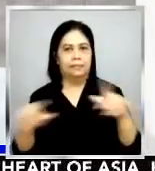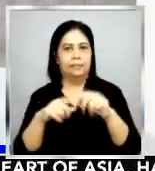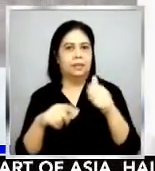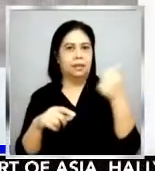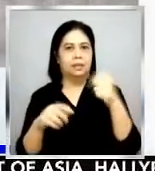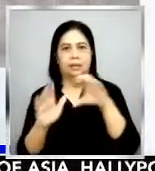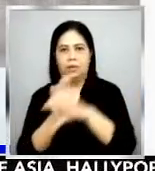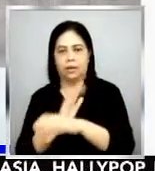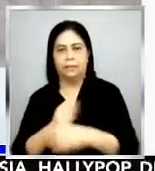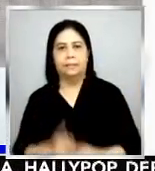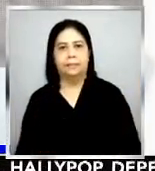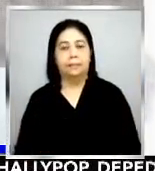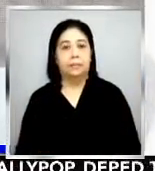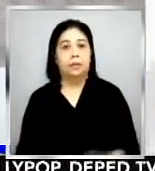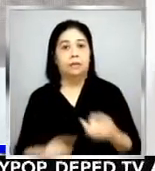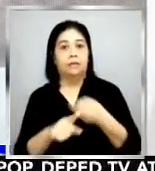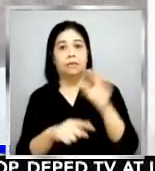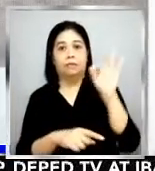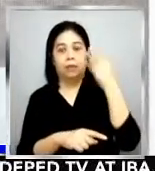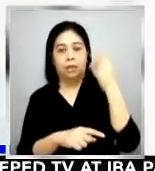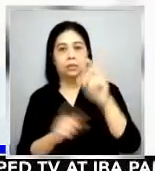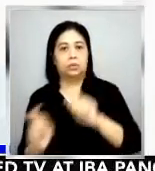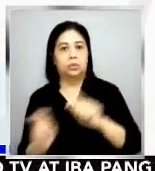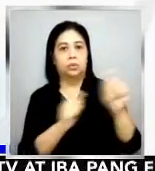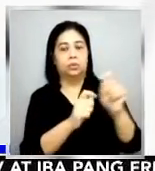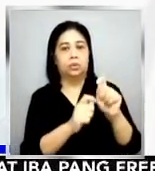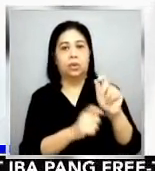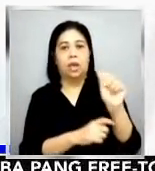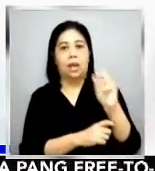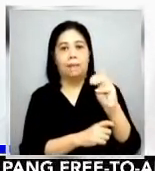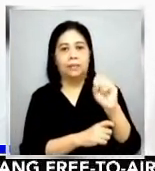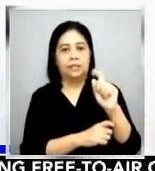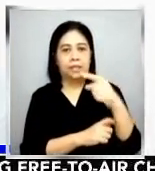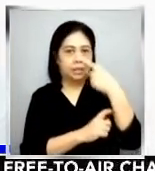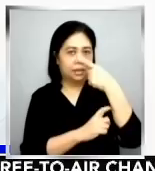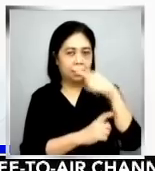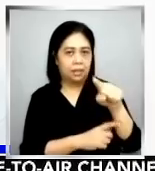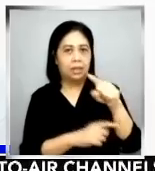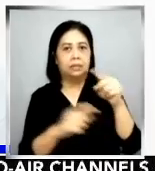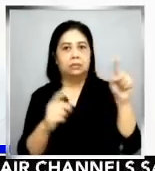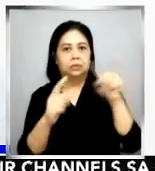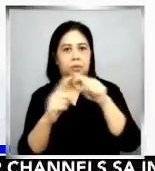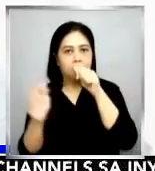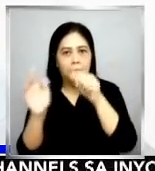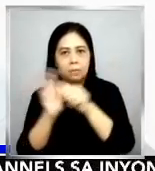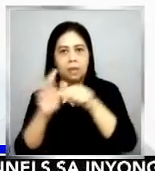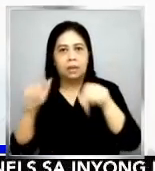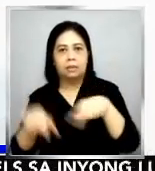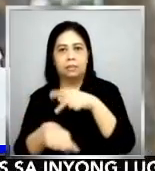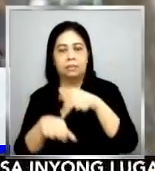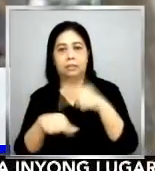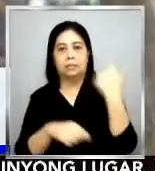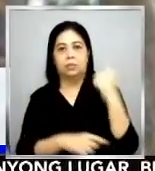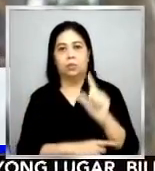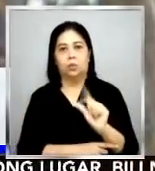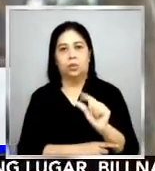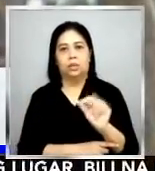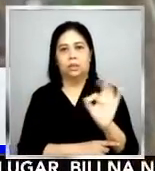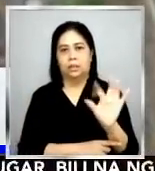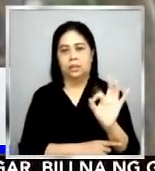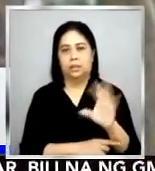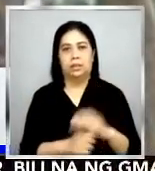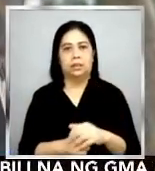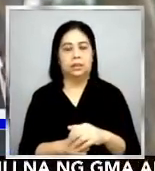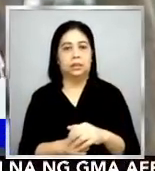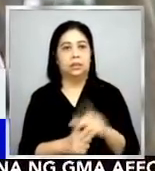Mula France, nagpunta raw ito sa Amsterdam, Thailand, hanggang sa magtago na sa Pilipinas noong 2019. The request stemmed from our